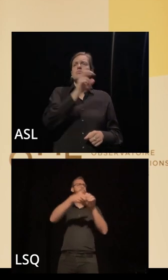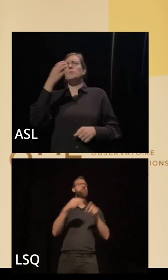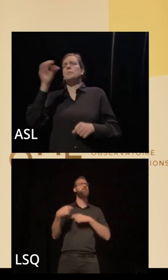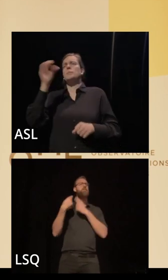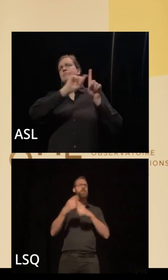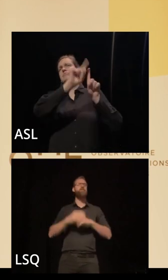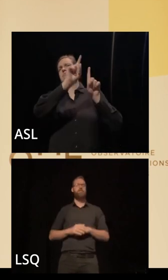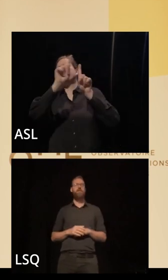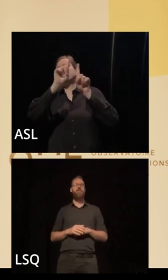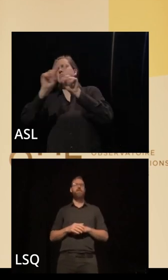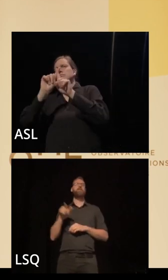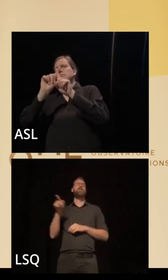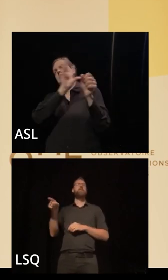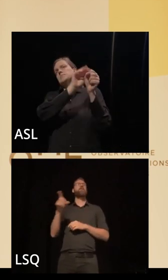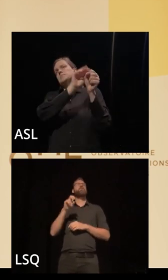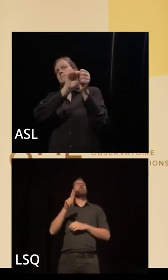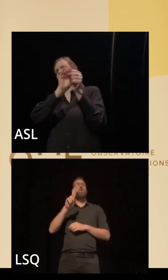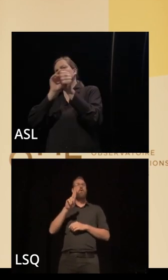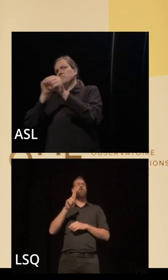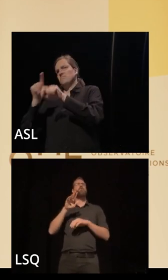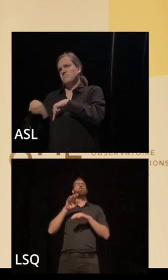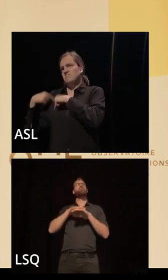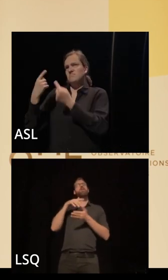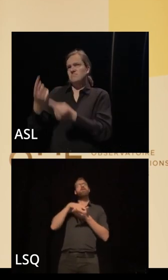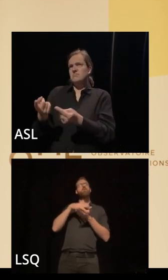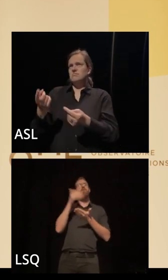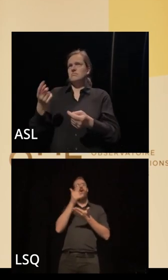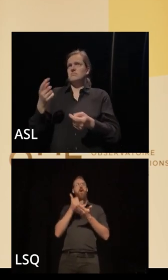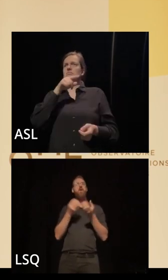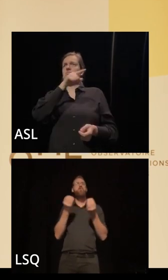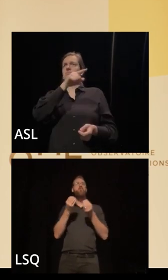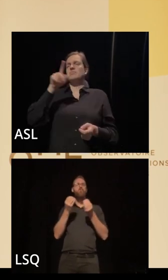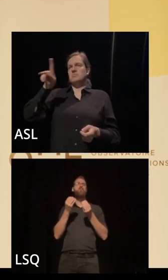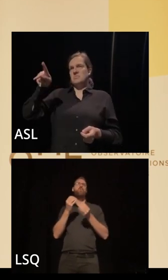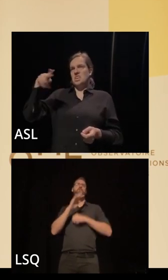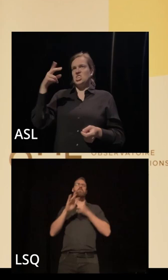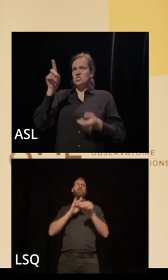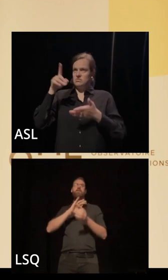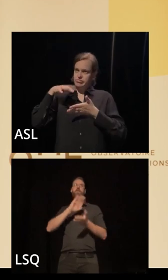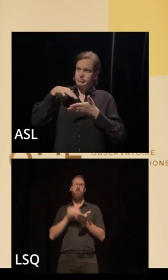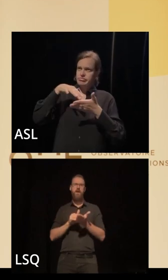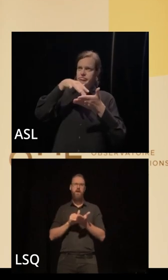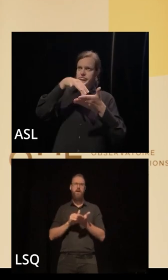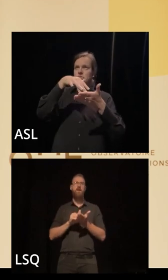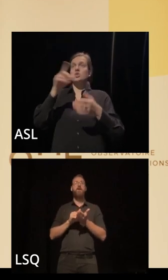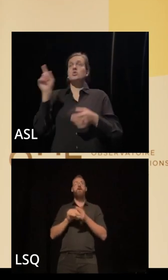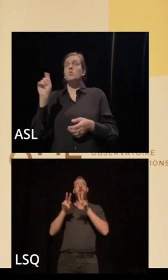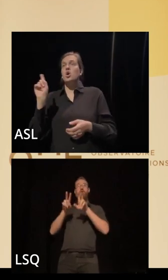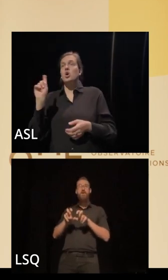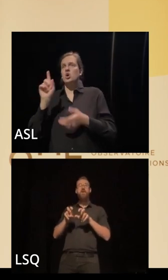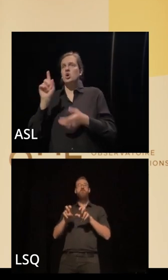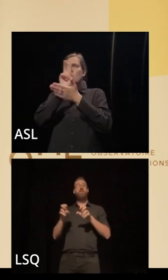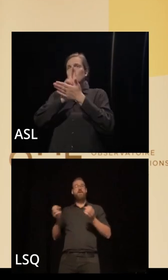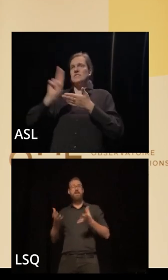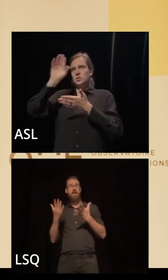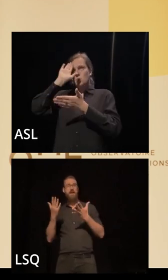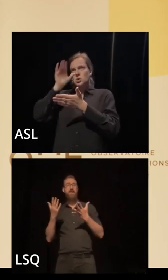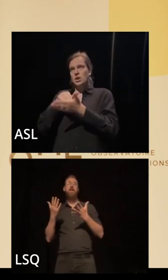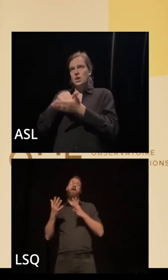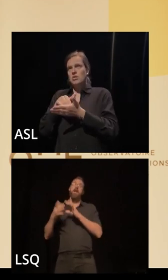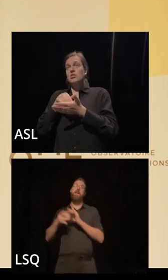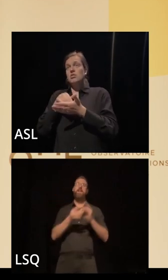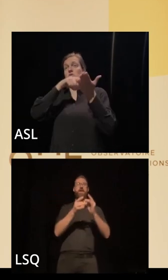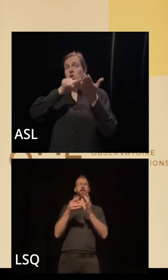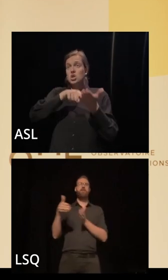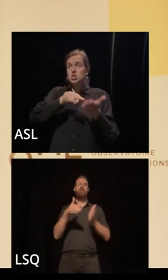maintenant doctorante en études et pratiques des arts à l'Université du Québec à Montréal, où elle mène une démarche de recherche-création autour de l'écosystème du fleuve